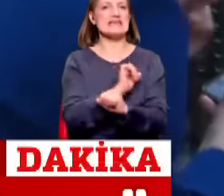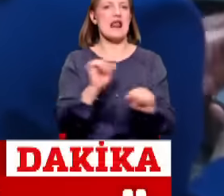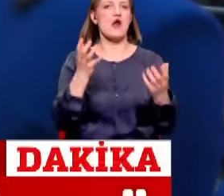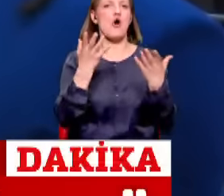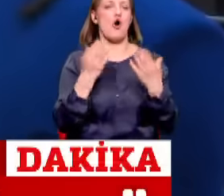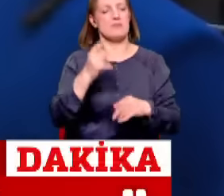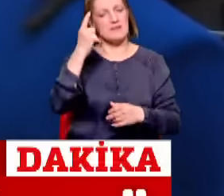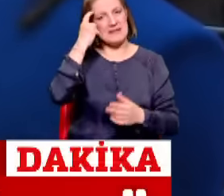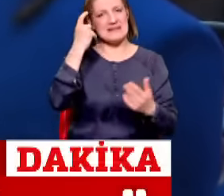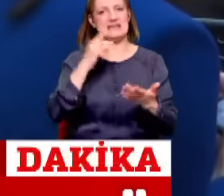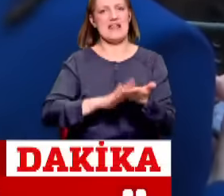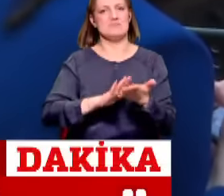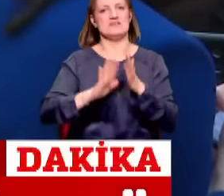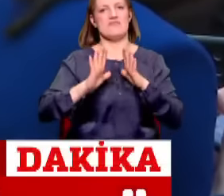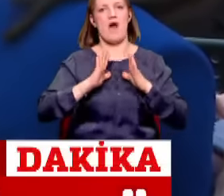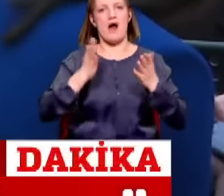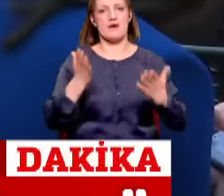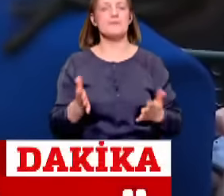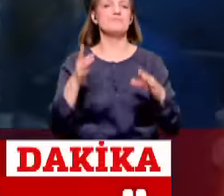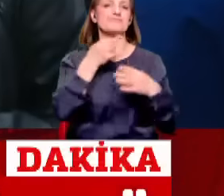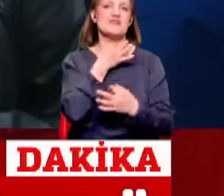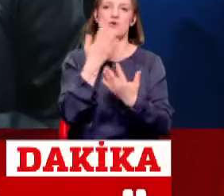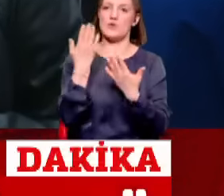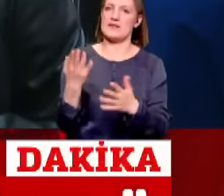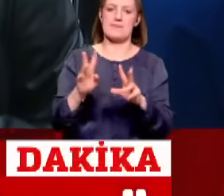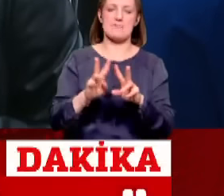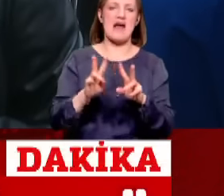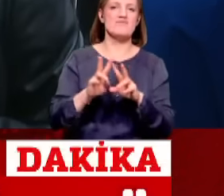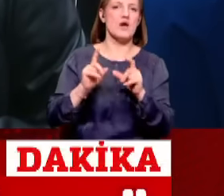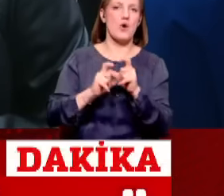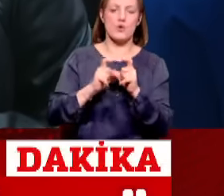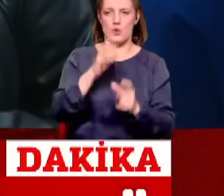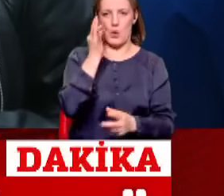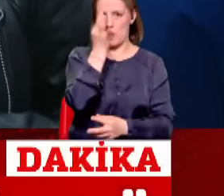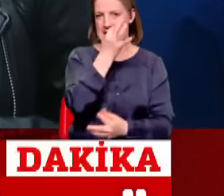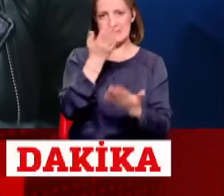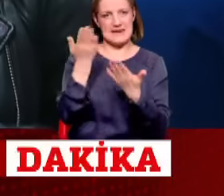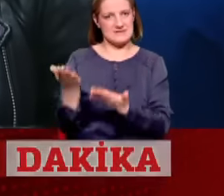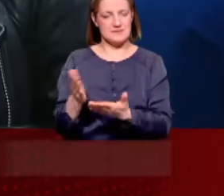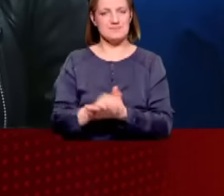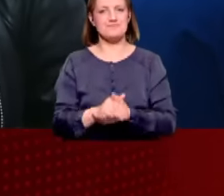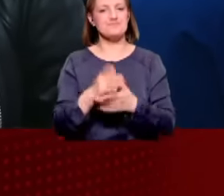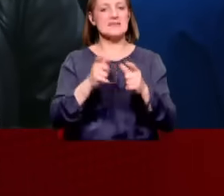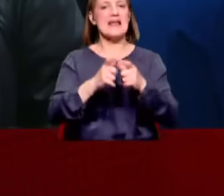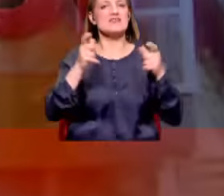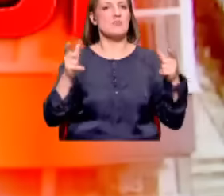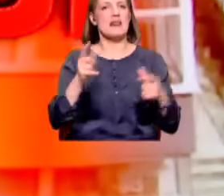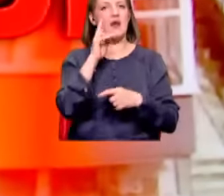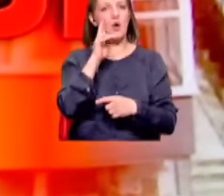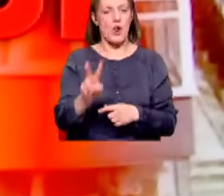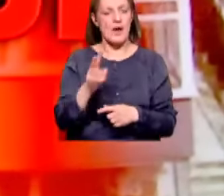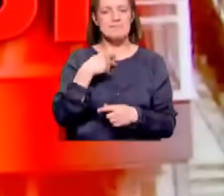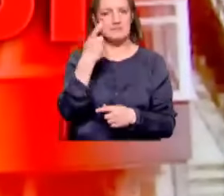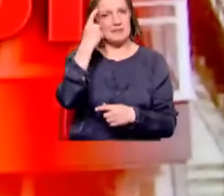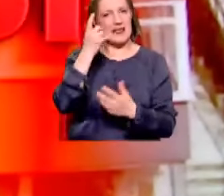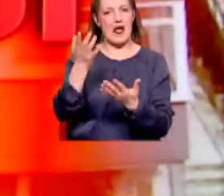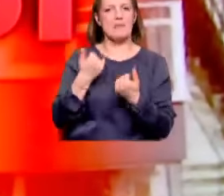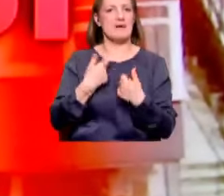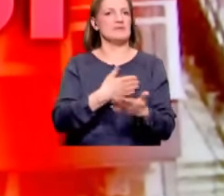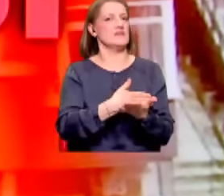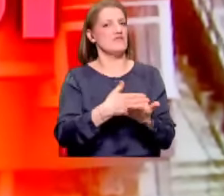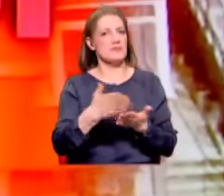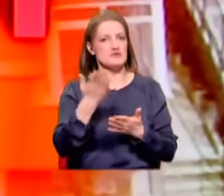olmadığı bilgisi var elimizde. Teşekkür ederiz Merve, kolay gelsin. Gelişmelere göre bilgi almaya da devam edeceğiz bir